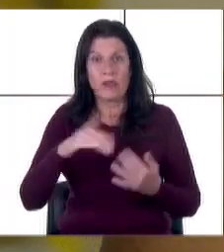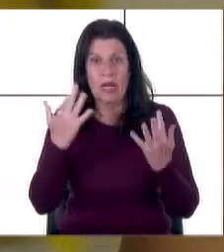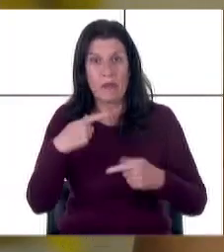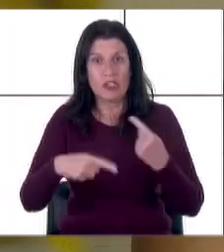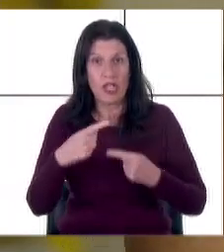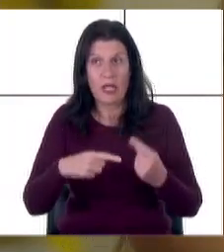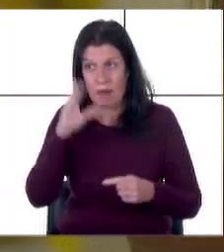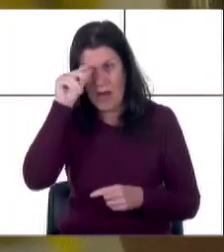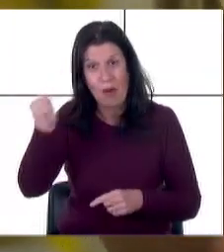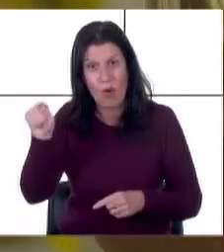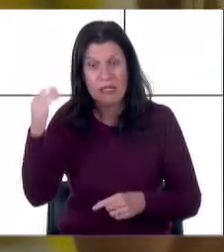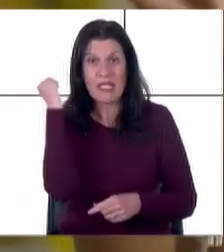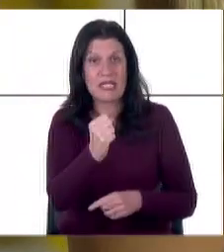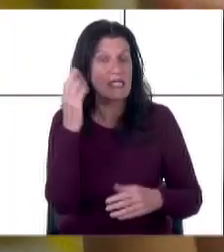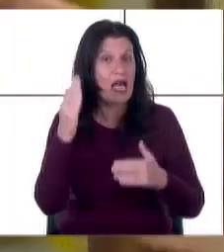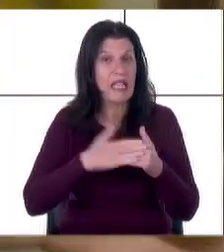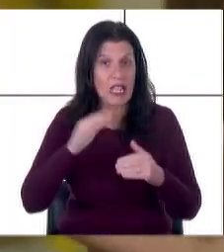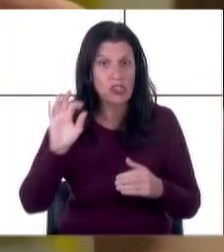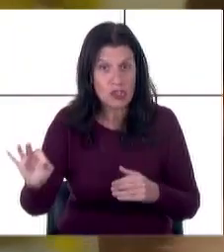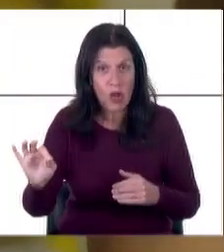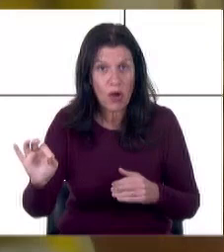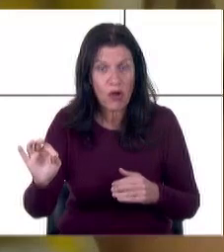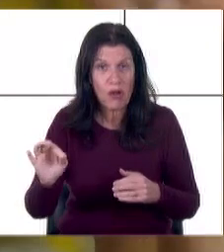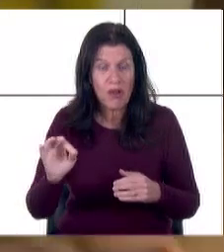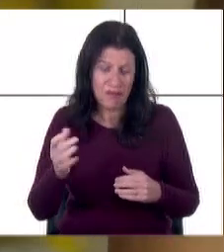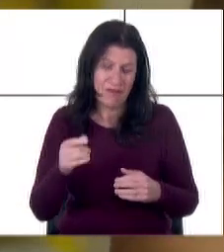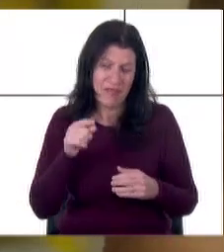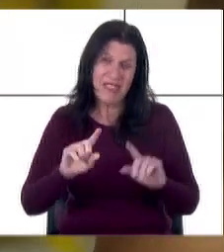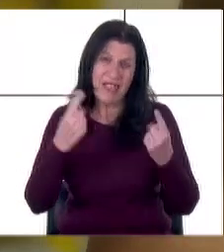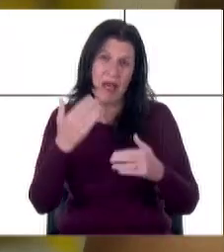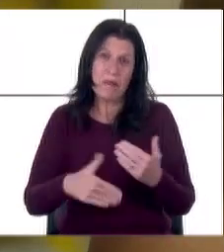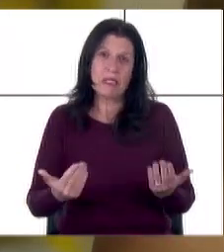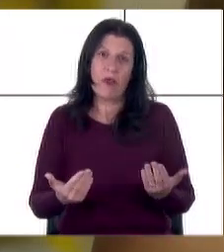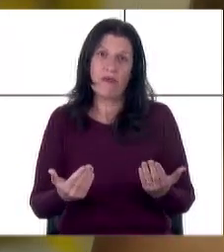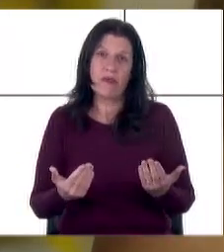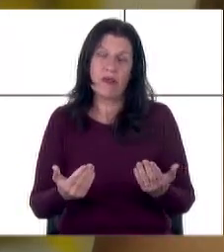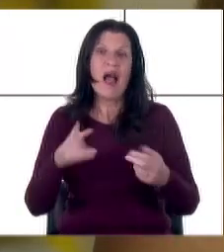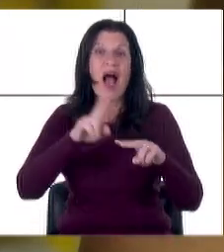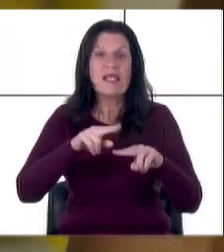אנשים יקומו ויגידו, כתובת הייתה על הקיר. פתאום כולם חכמים בדיעבד.